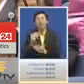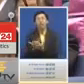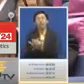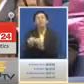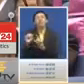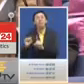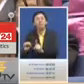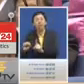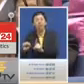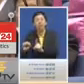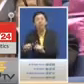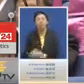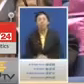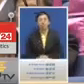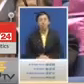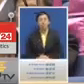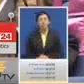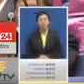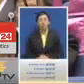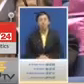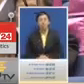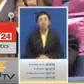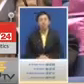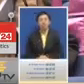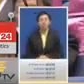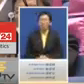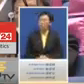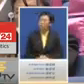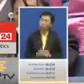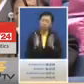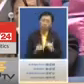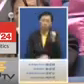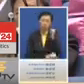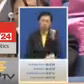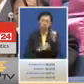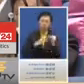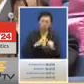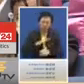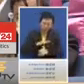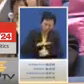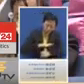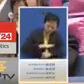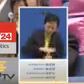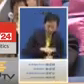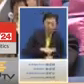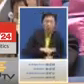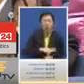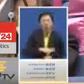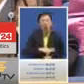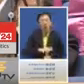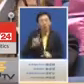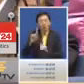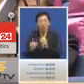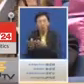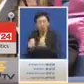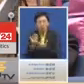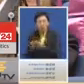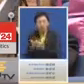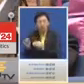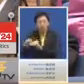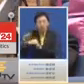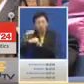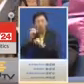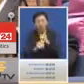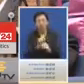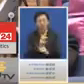นี่ท่านประธานครับภาษีที่ท่านไปกดทับคนจนโดยให้กรมธนารักษ์ยกราคาประเมินที่ดินปี